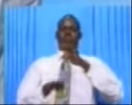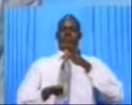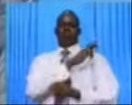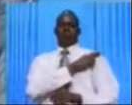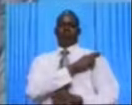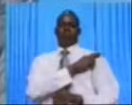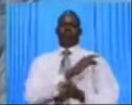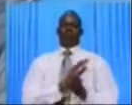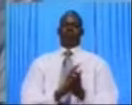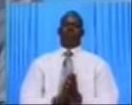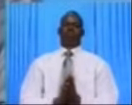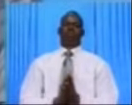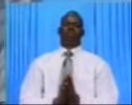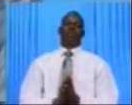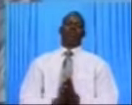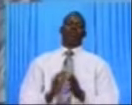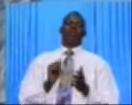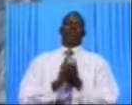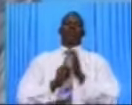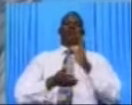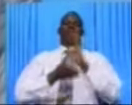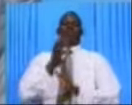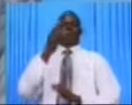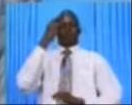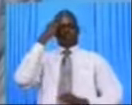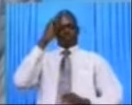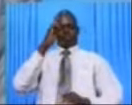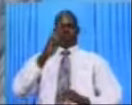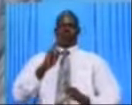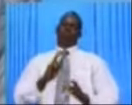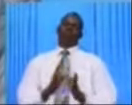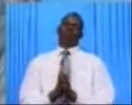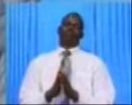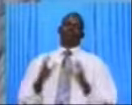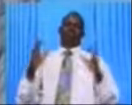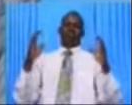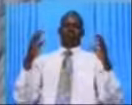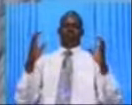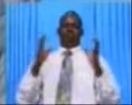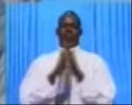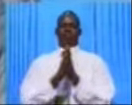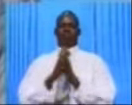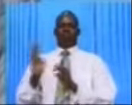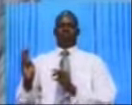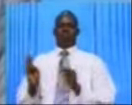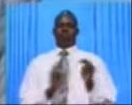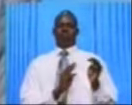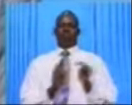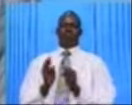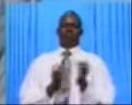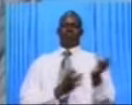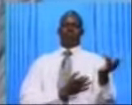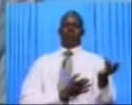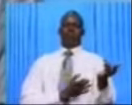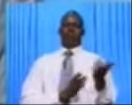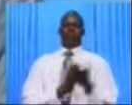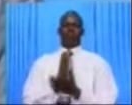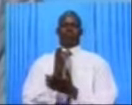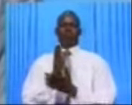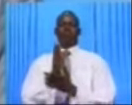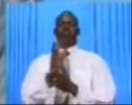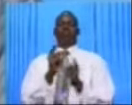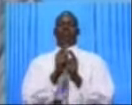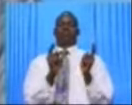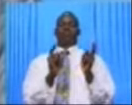années. C'est parti pour le carnaval Carica de Rio de Janeiro. Cette manifestation attendue par les